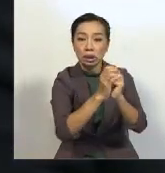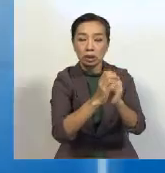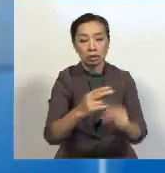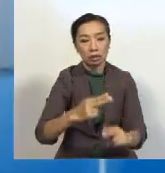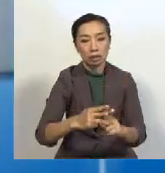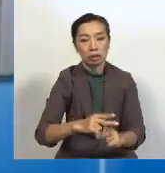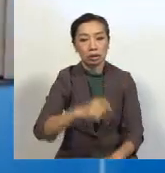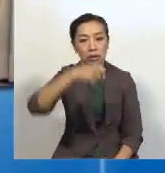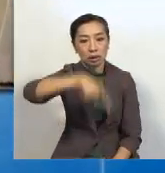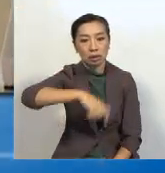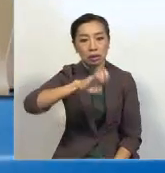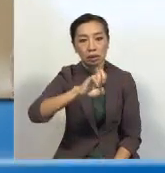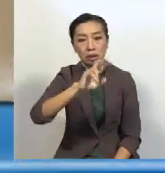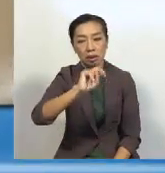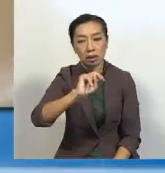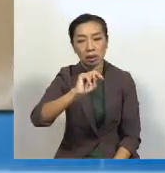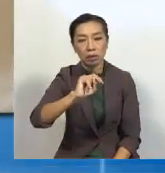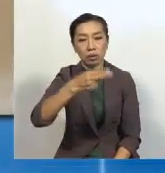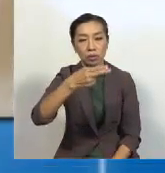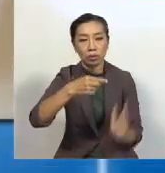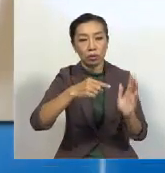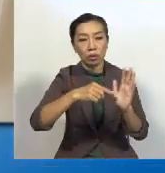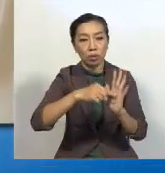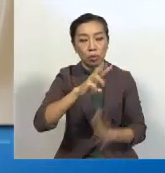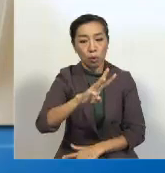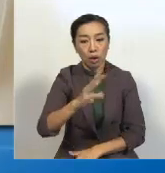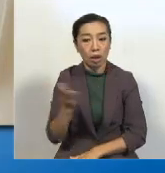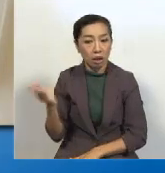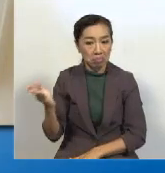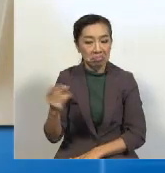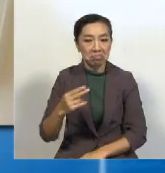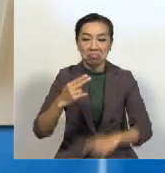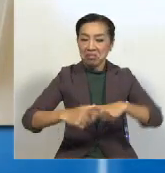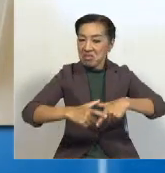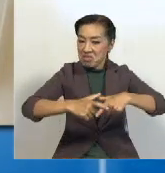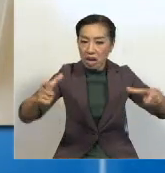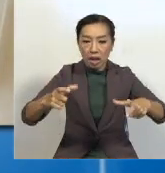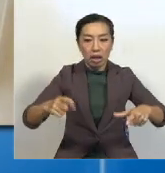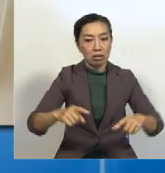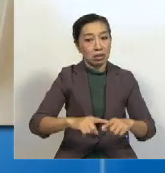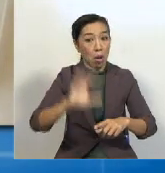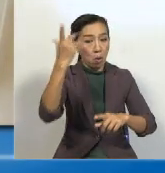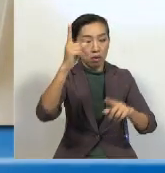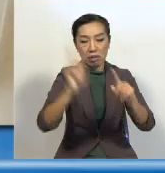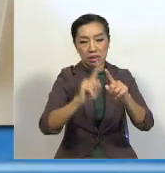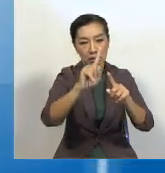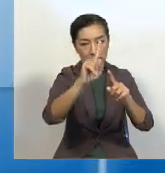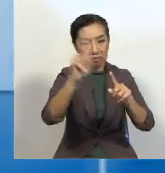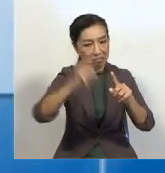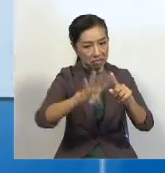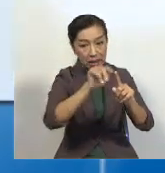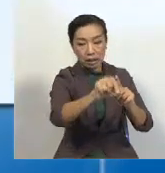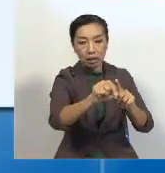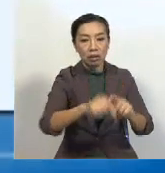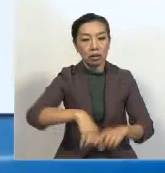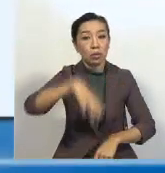พลที่สุดมากในประเทศจีนนะคะและใหญ่ติดอันดับ1ใน4ของโลกตั้งอยู่ณกรุงปักกิ่งมีสถานะเทียบเ